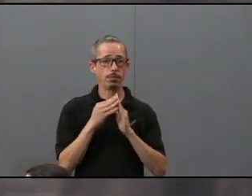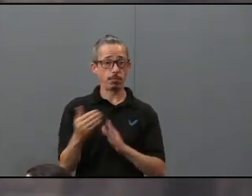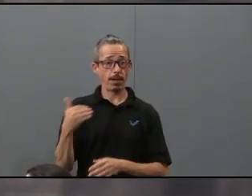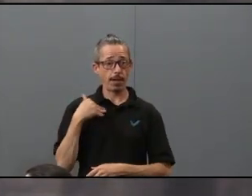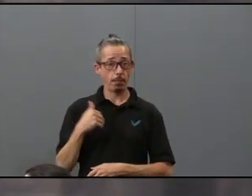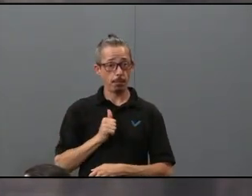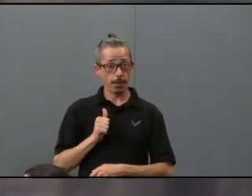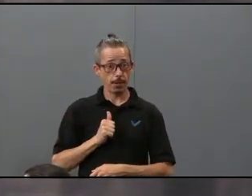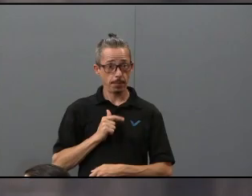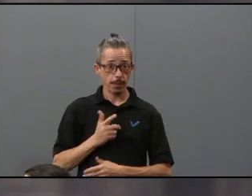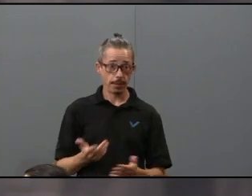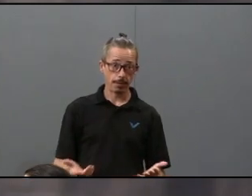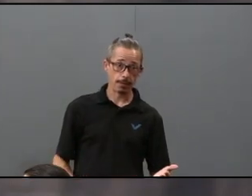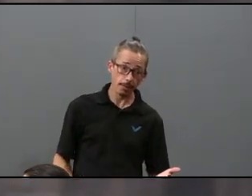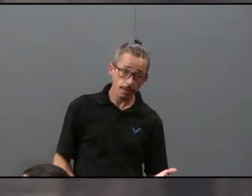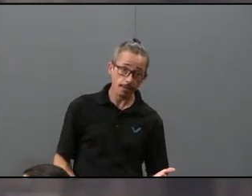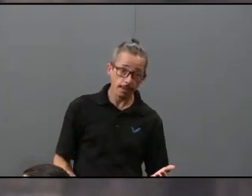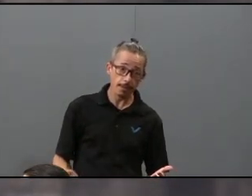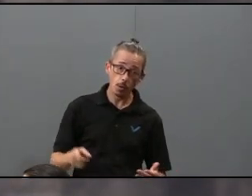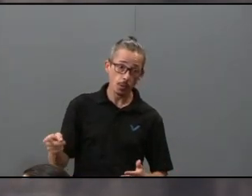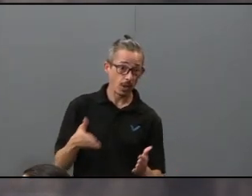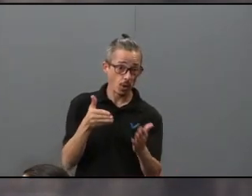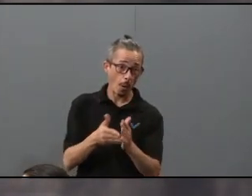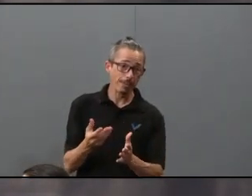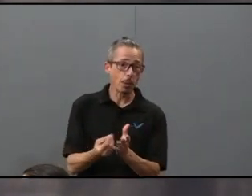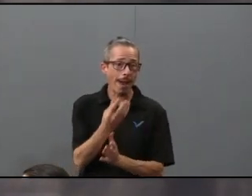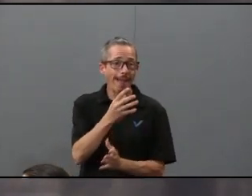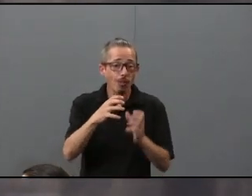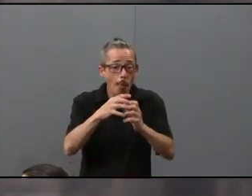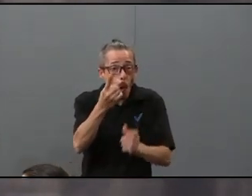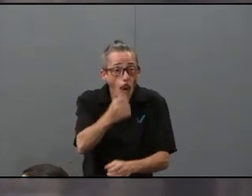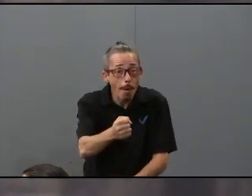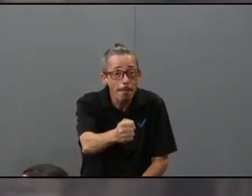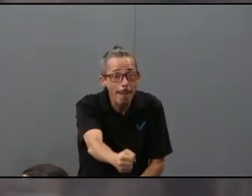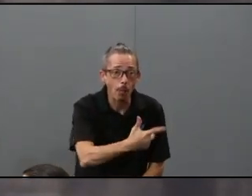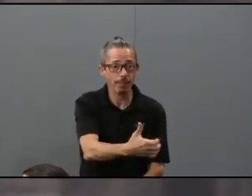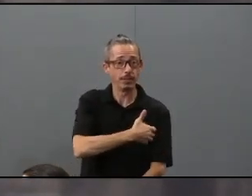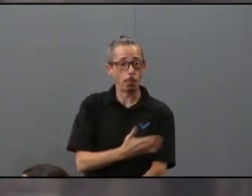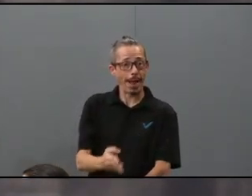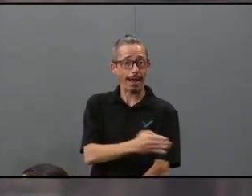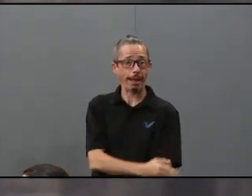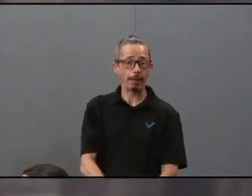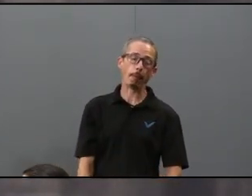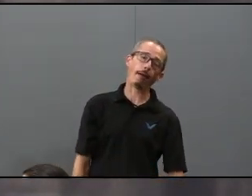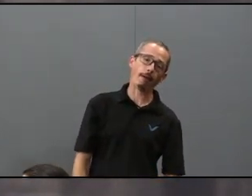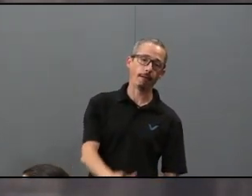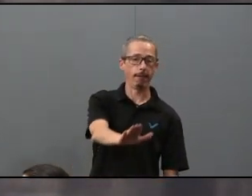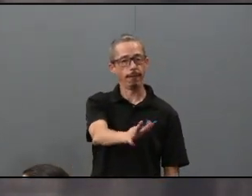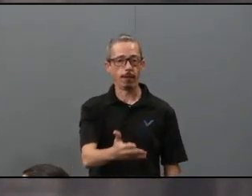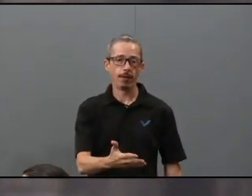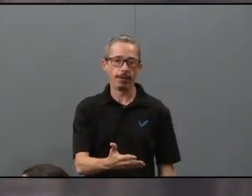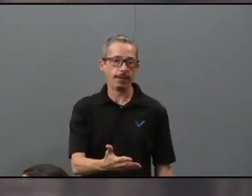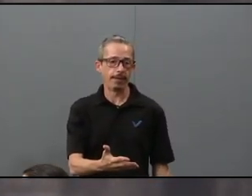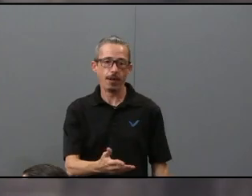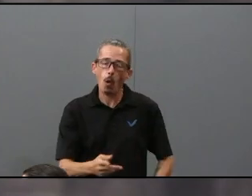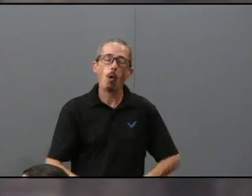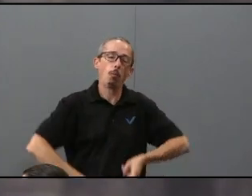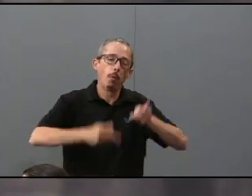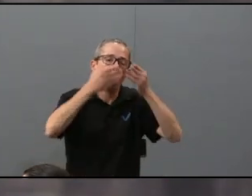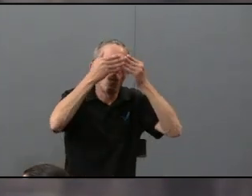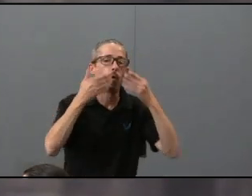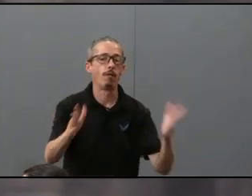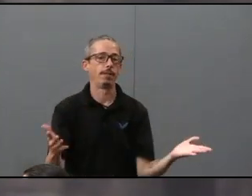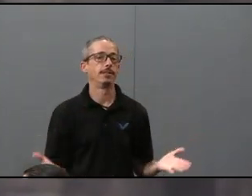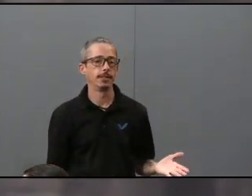vous comprendrez que pas tout le monde est au même niveau fait que là aujourd'hui on est rendu ailleurs on est beaucoup plus permissif